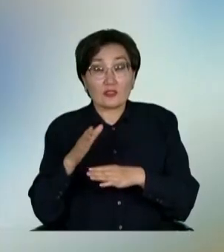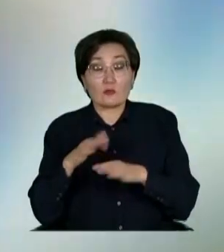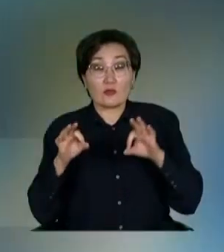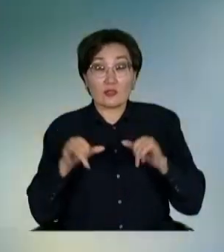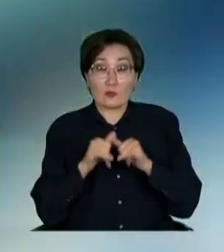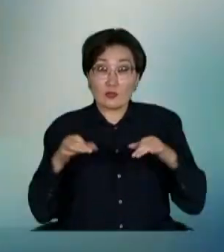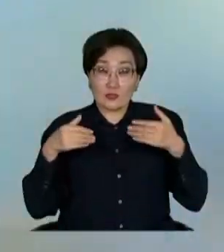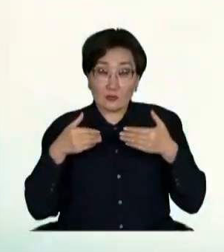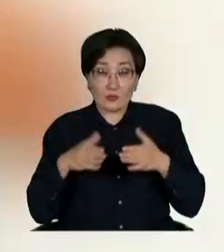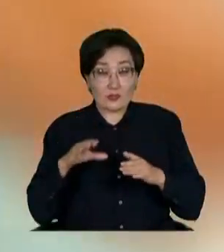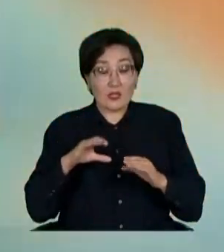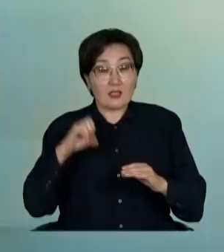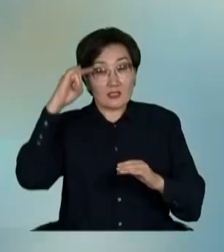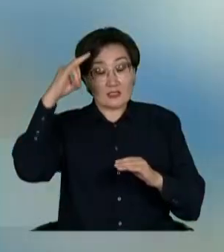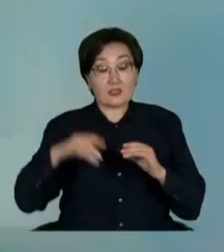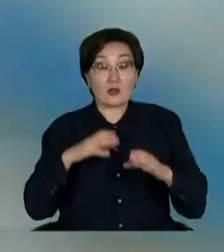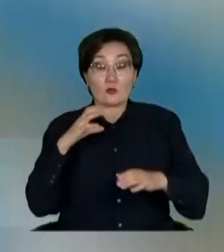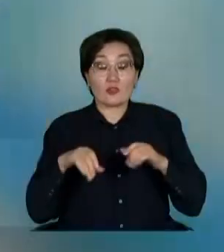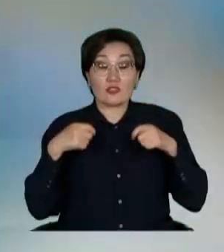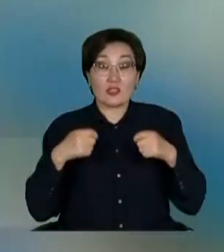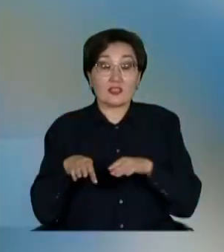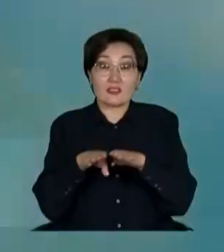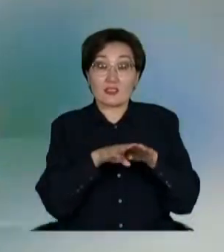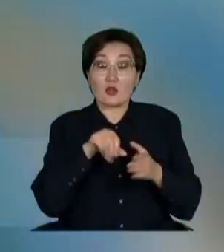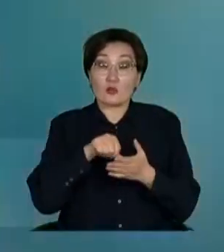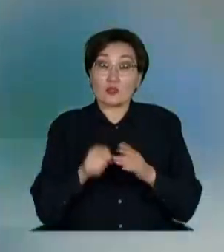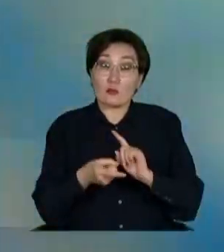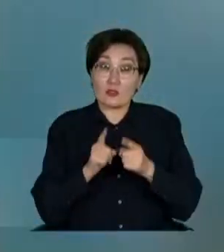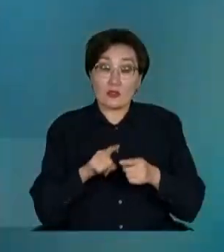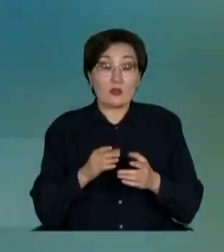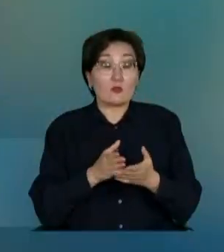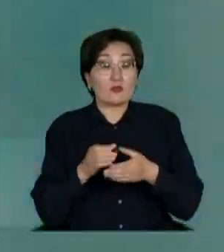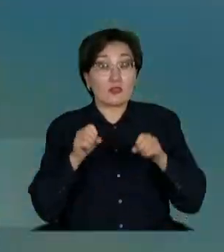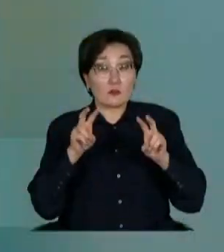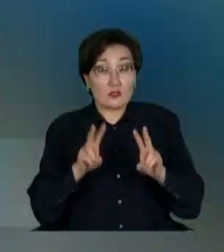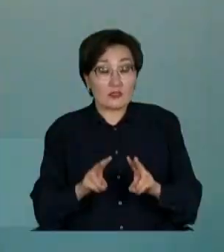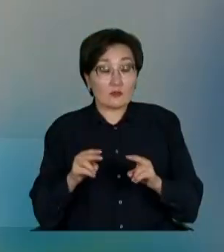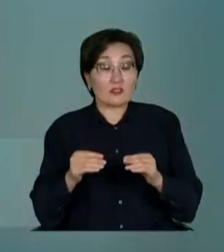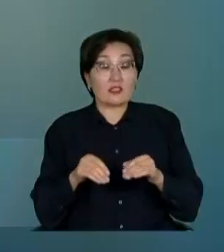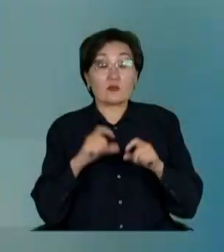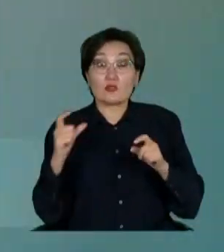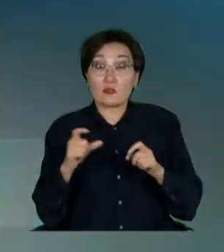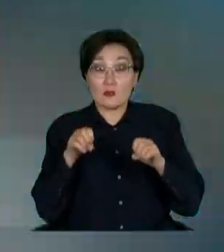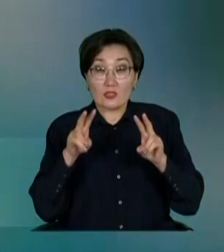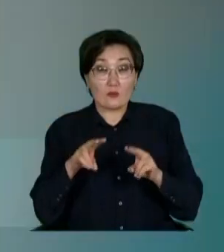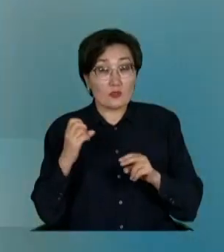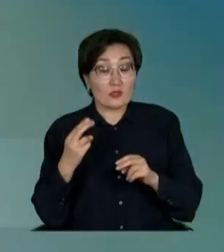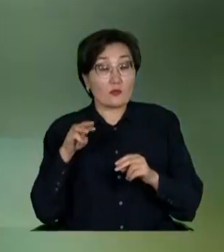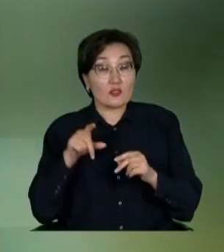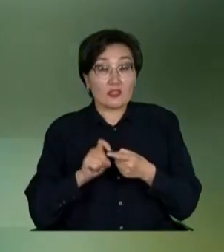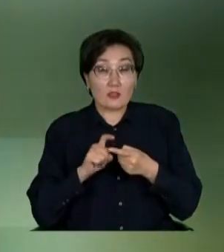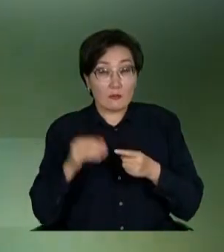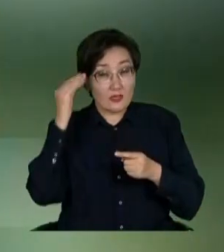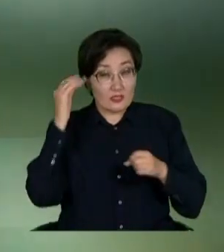ашып, Қазақстанды әлемдік нарықта тең дәрежелі қатысушыға айналдырды. Қаржы саласының мамандары, сарапшылар мен экономистер ұлттық валюта төңірегінде